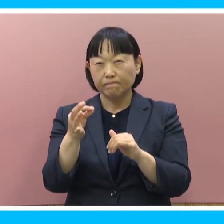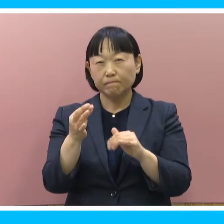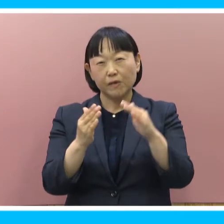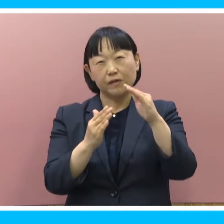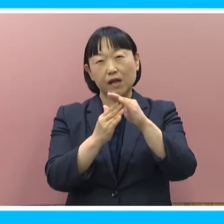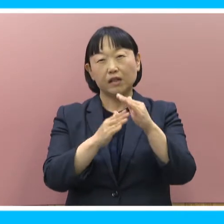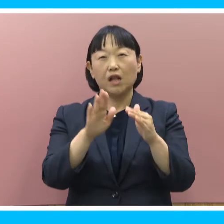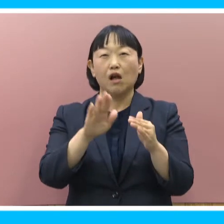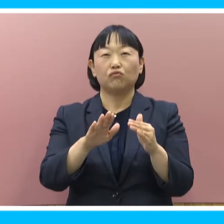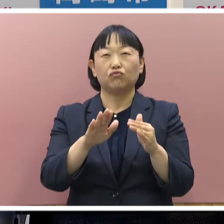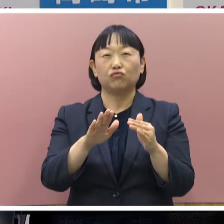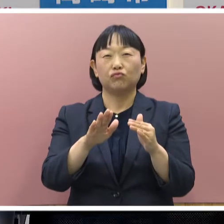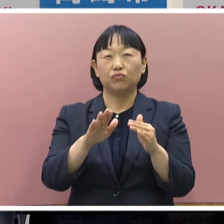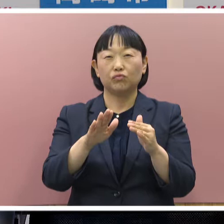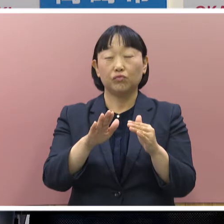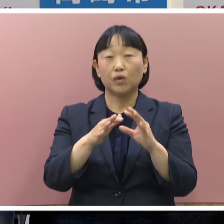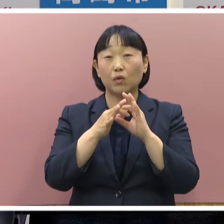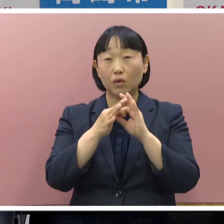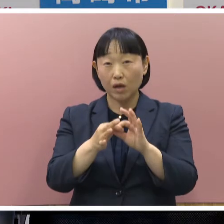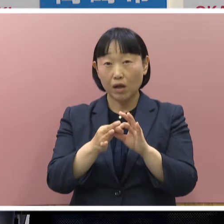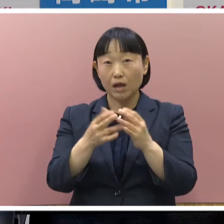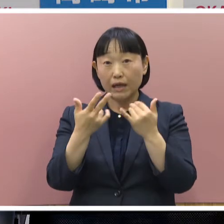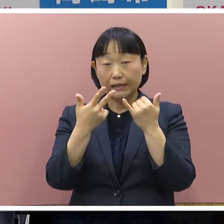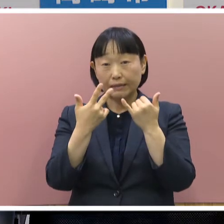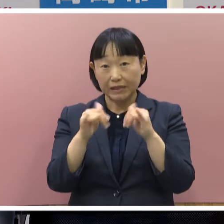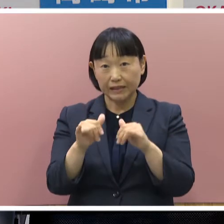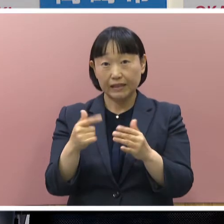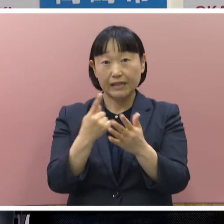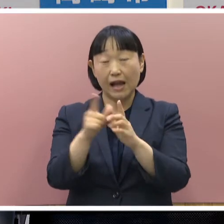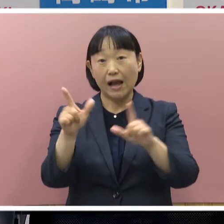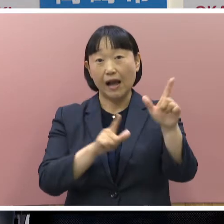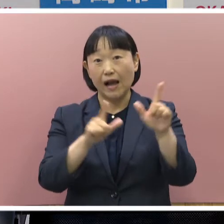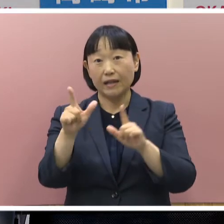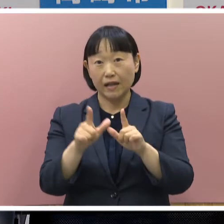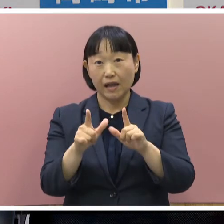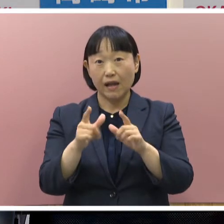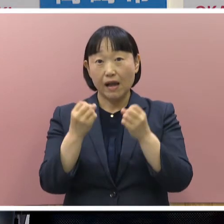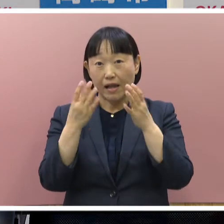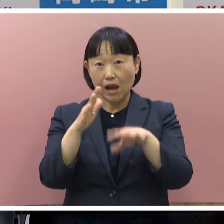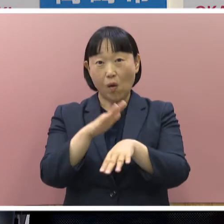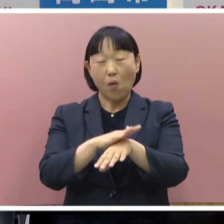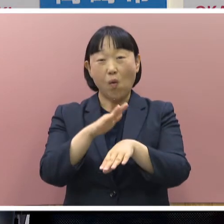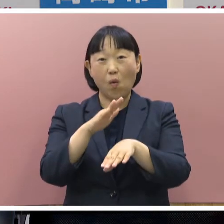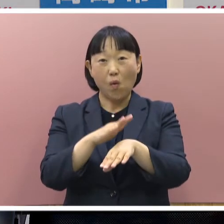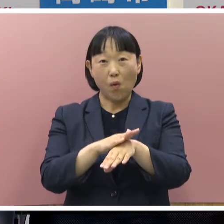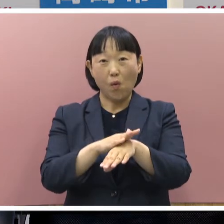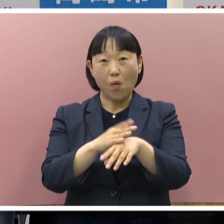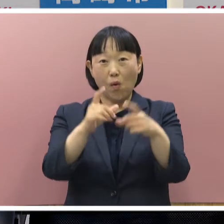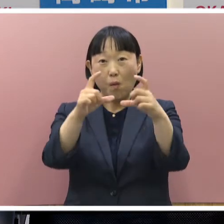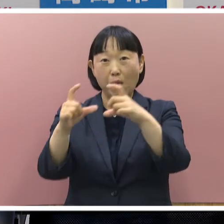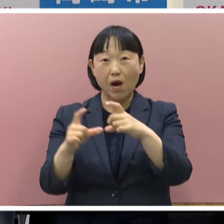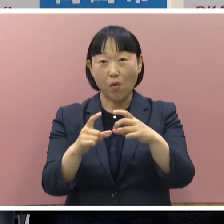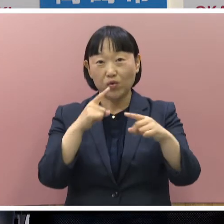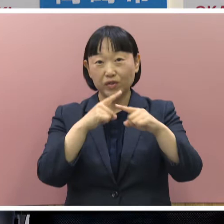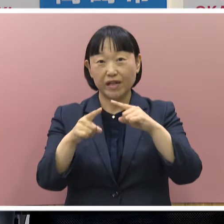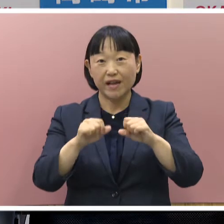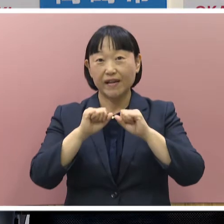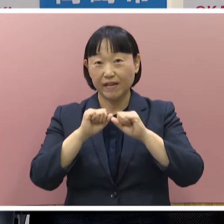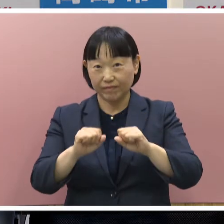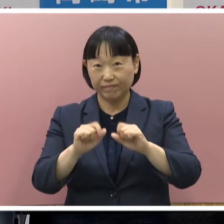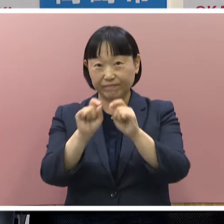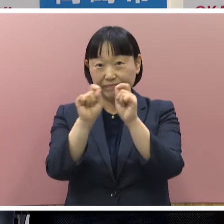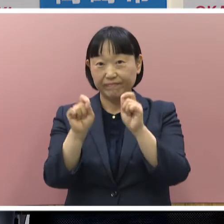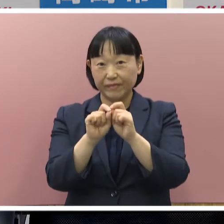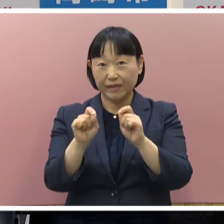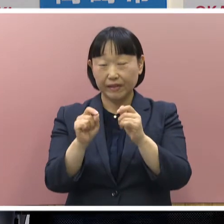があります。そこで新たな市民参加型の維持管理手法といえるマンホール聖戦を開催すること